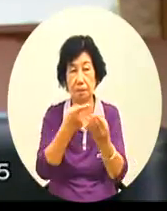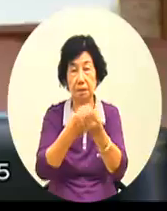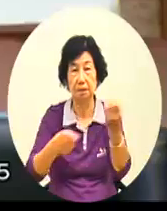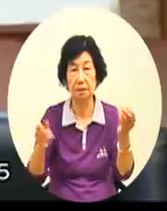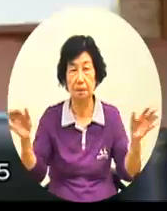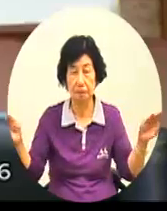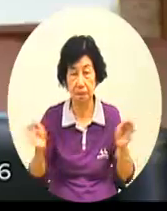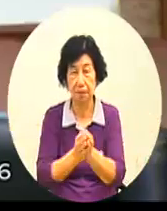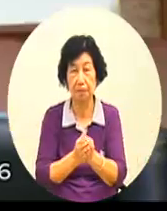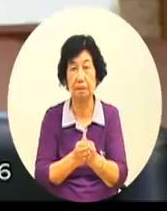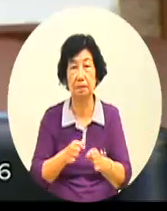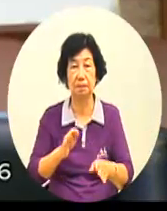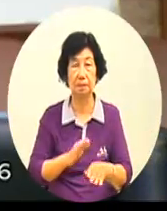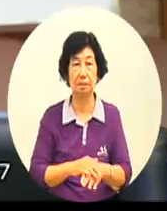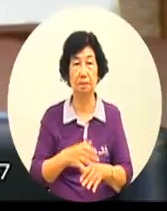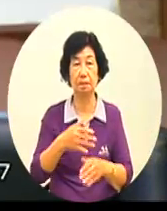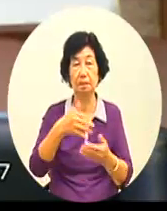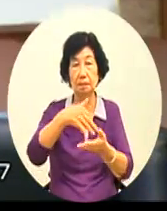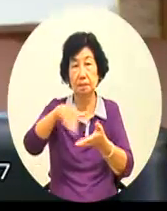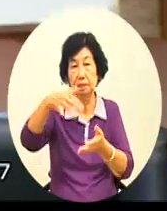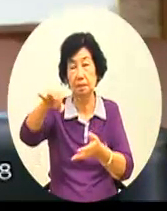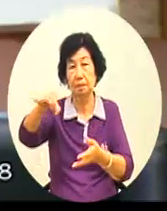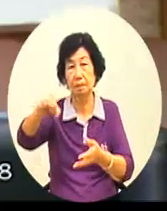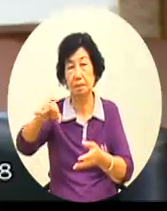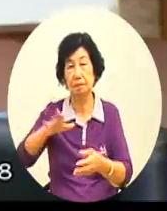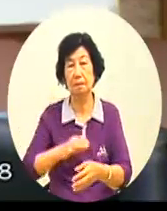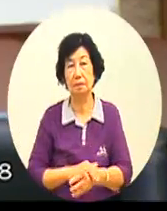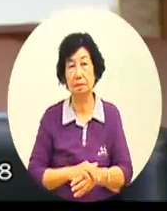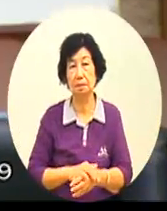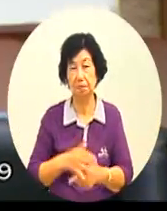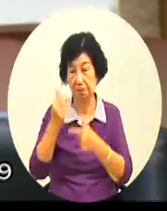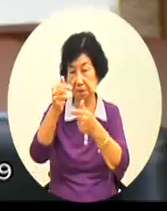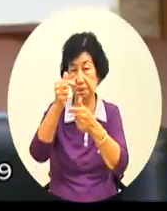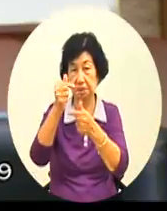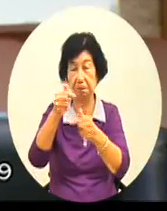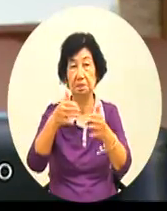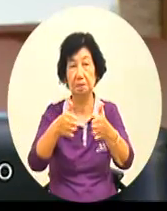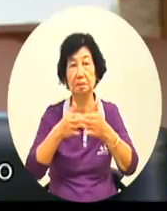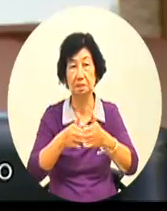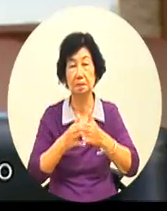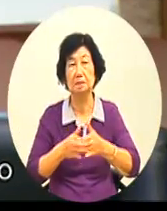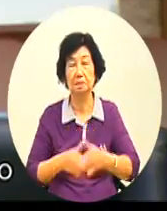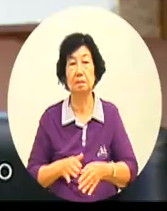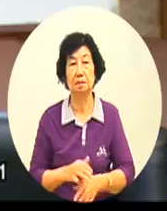已经是多少经费了？慢慢算，要算准。